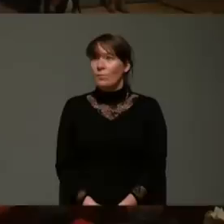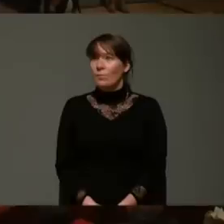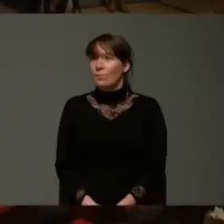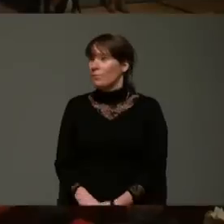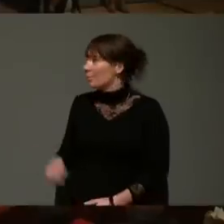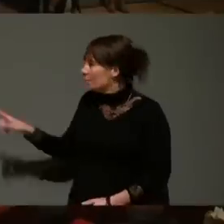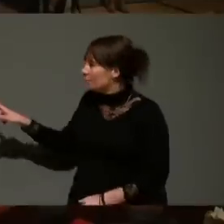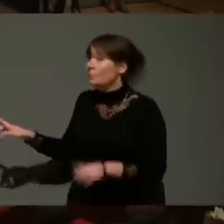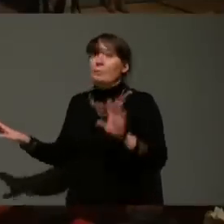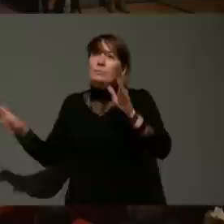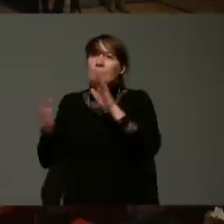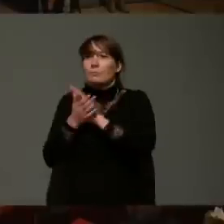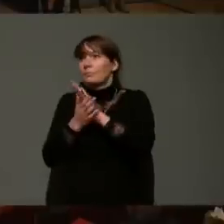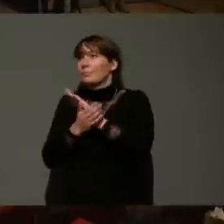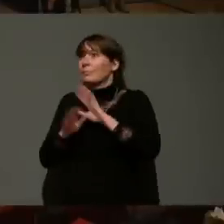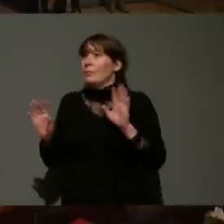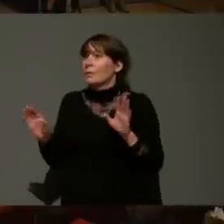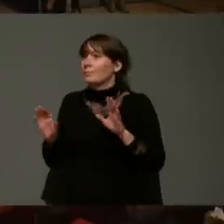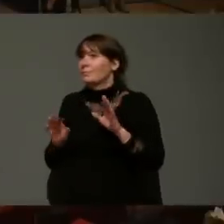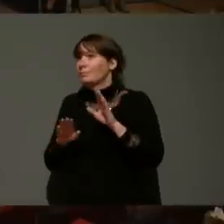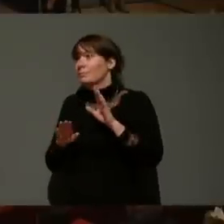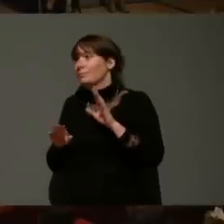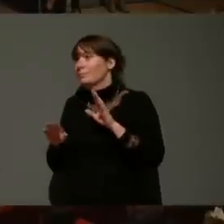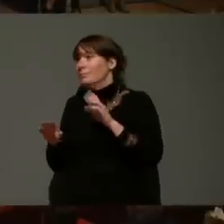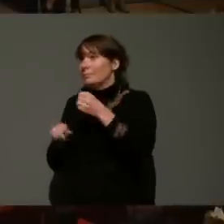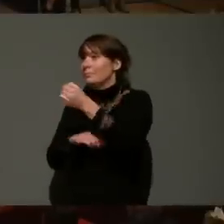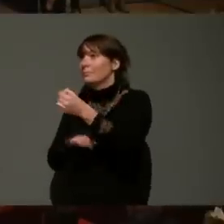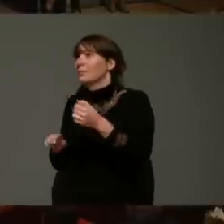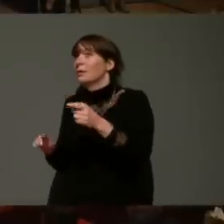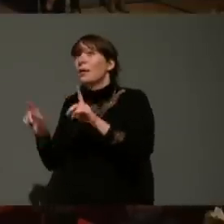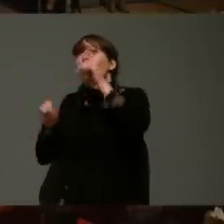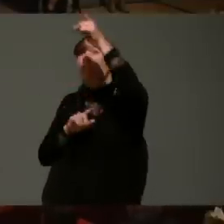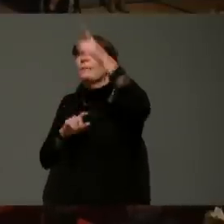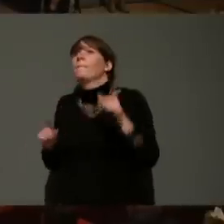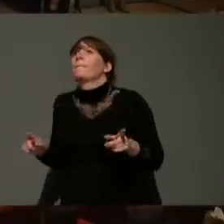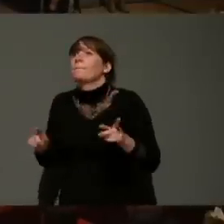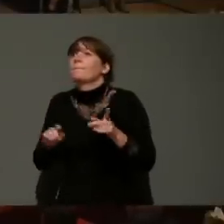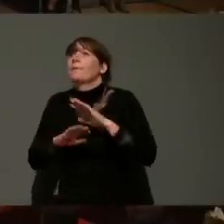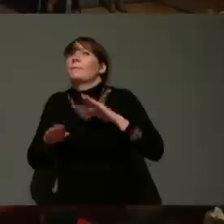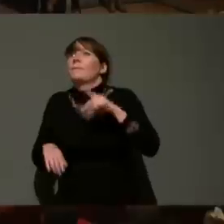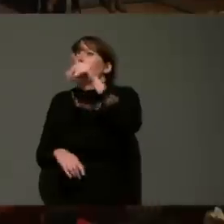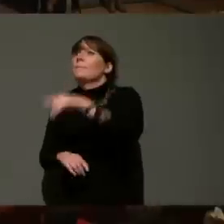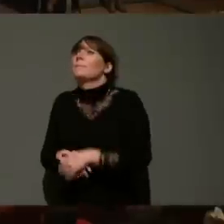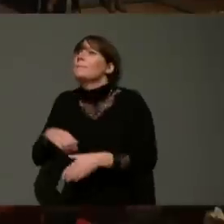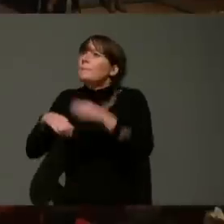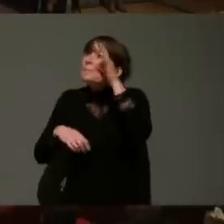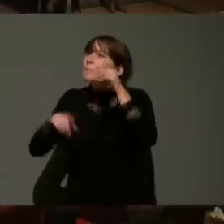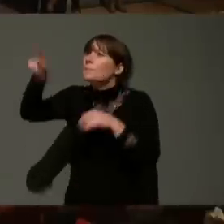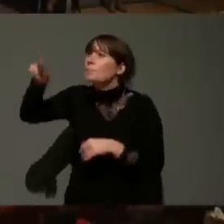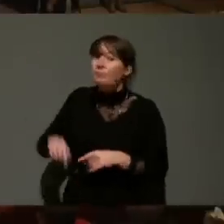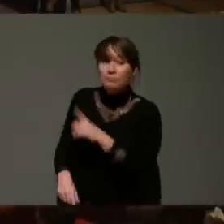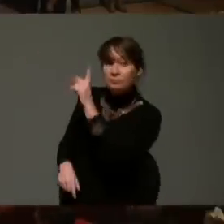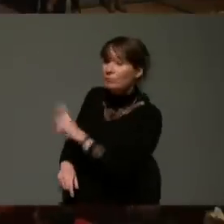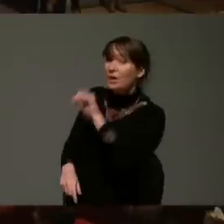Bien. Ah, pardon, alors je vous donne la parole parce qu'on ne vous a pas beaucoup donné la parole là-haut à la mezzanine. Je vous écoute.